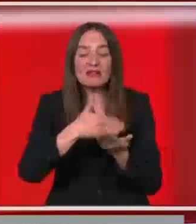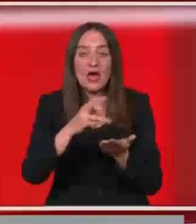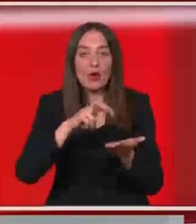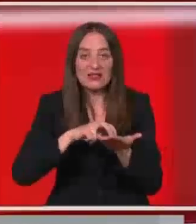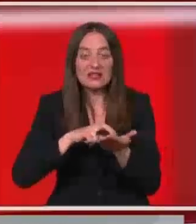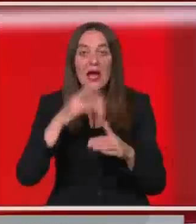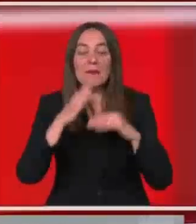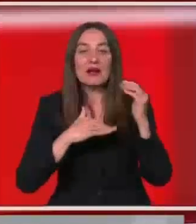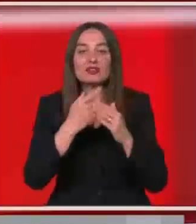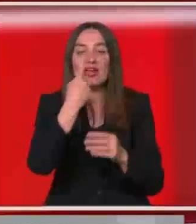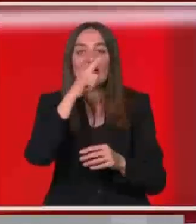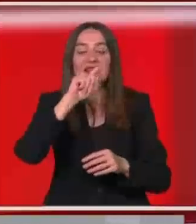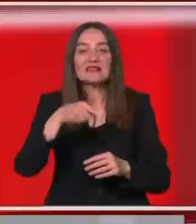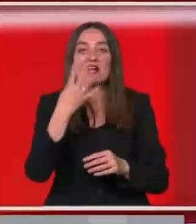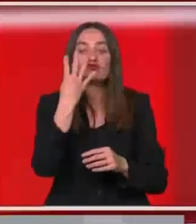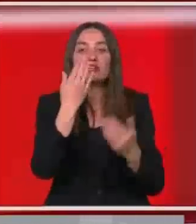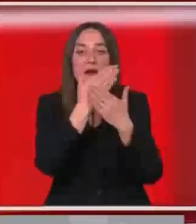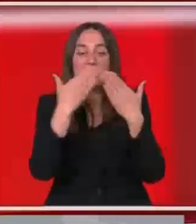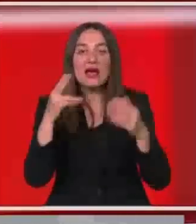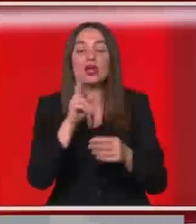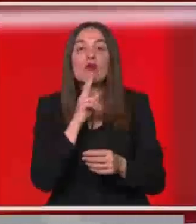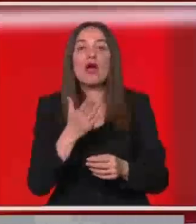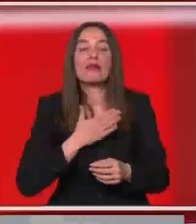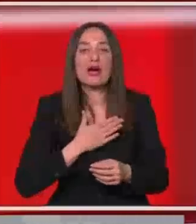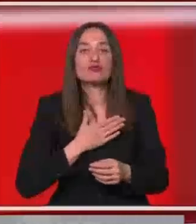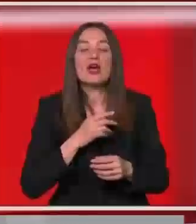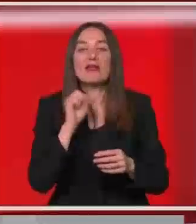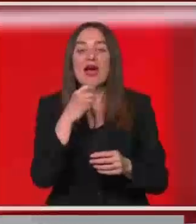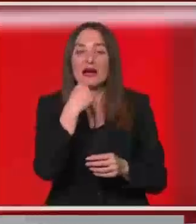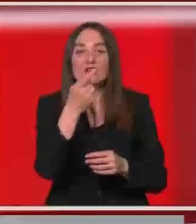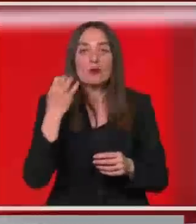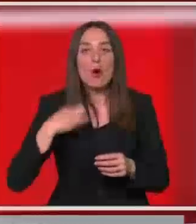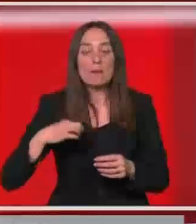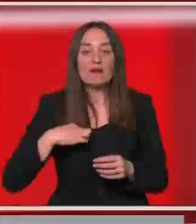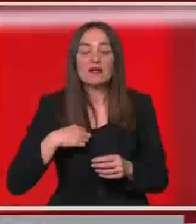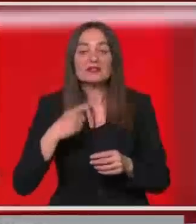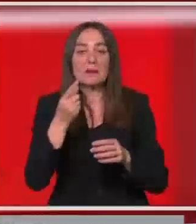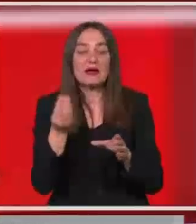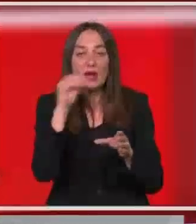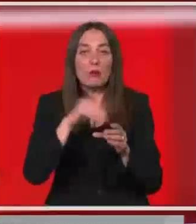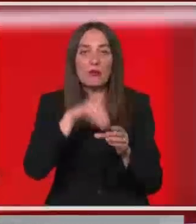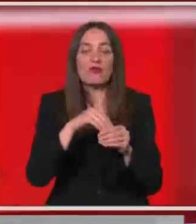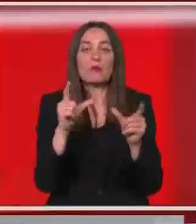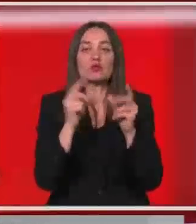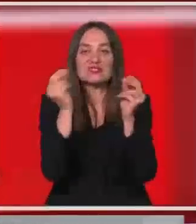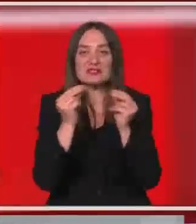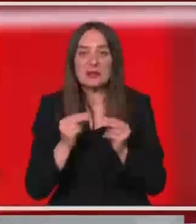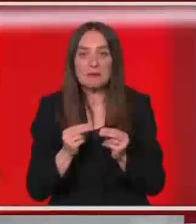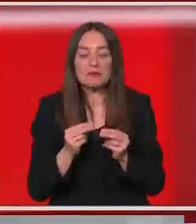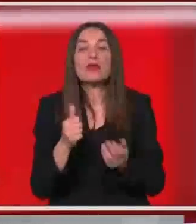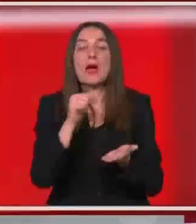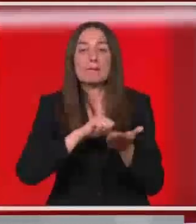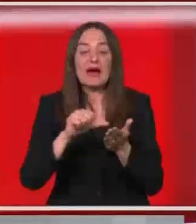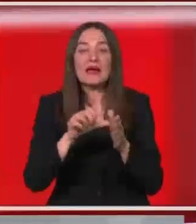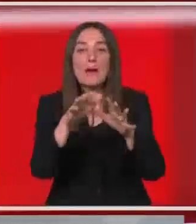praktično 1,4 milijarde, koje je i naša, da kažemo, obaveza da upumpamo u sistem. Tako da